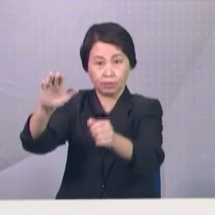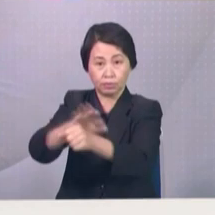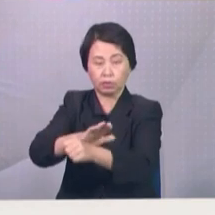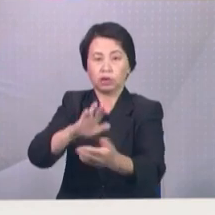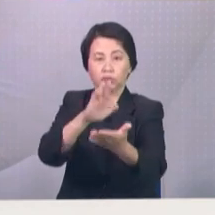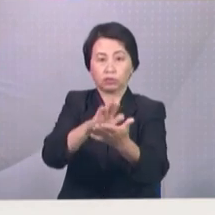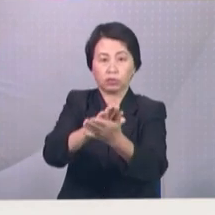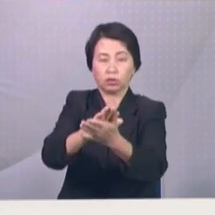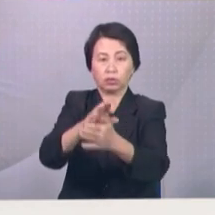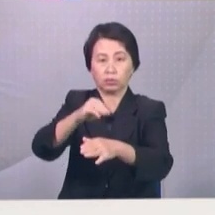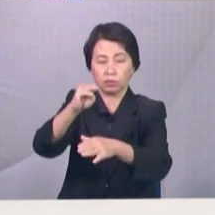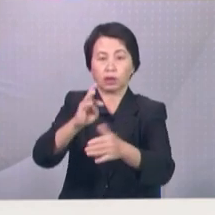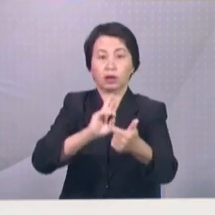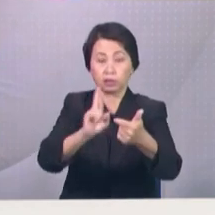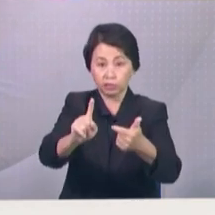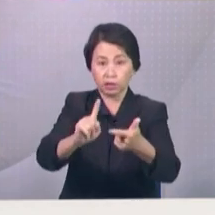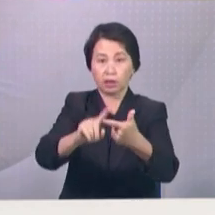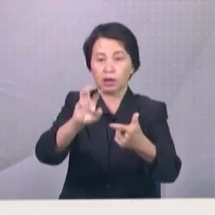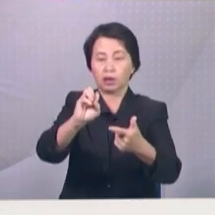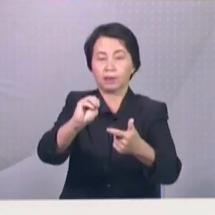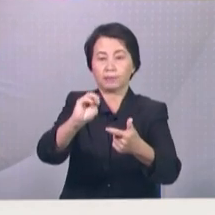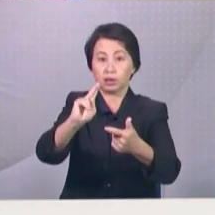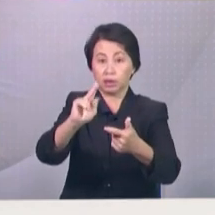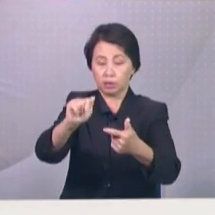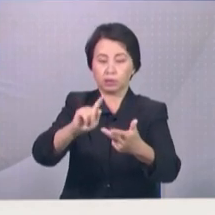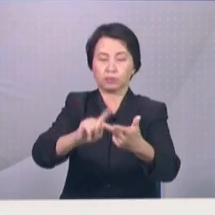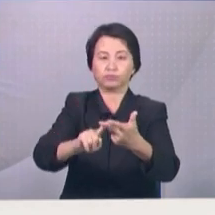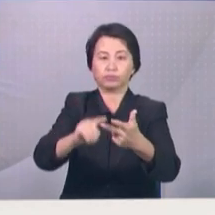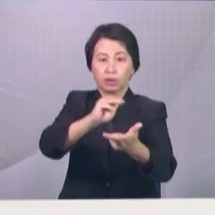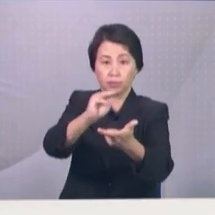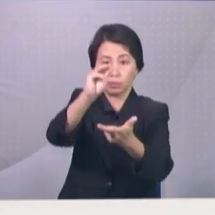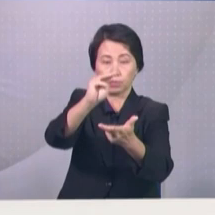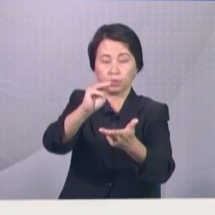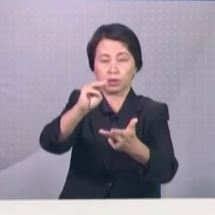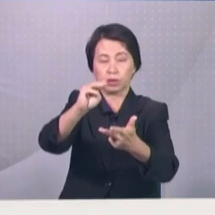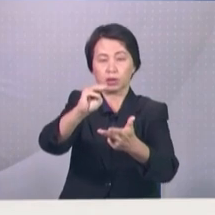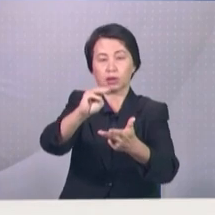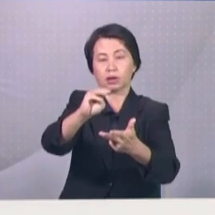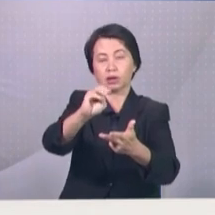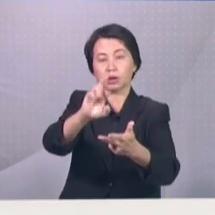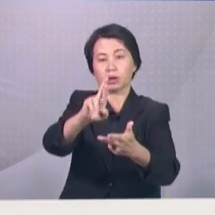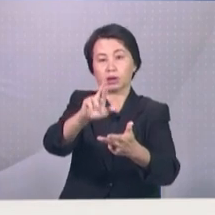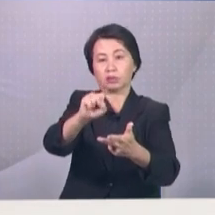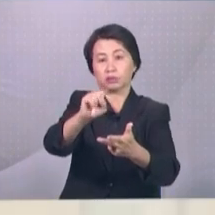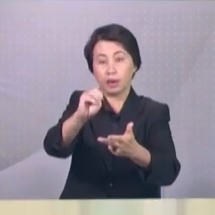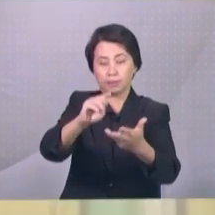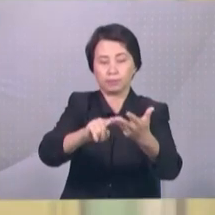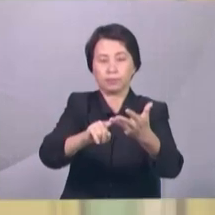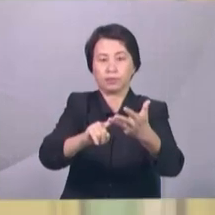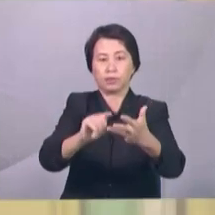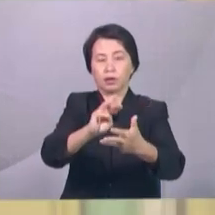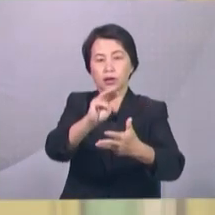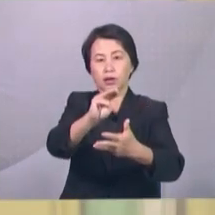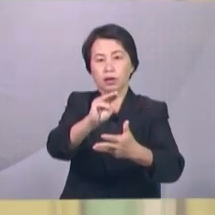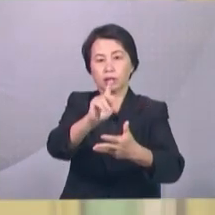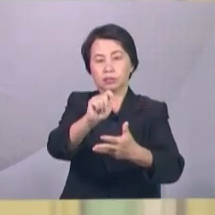Sekolah Menengah Kebangsaan Agama SMKA, Maktab Rendah Sains Mara MRSM dan Maktab Tentera